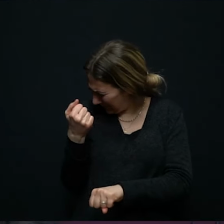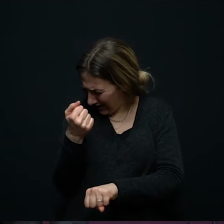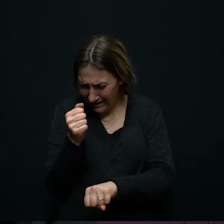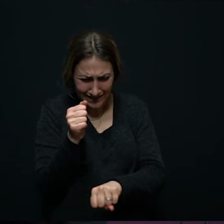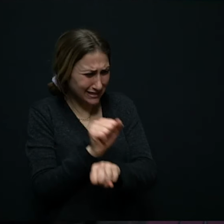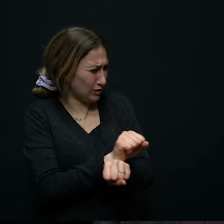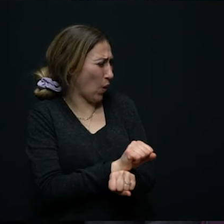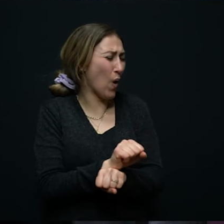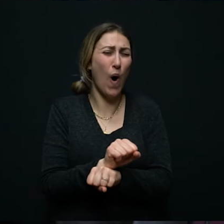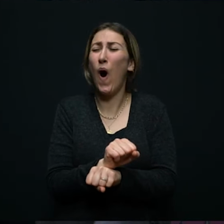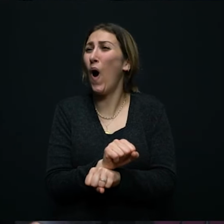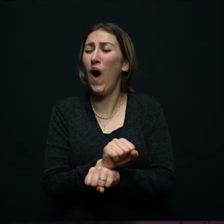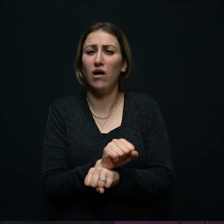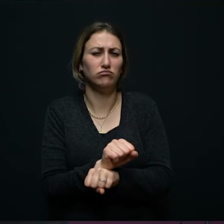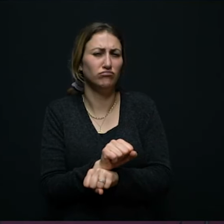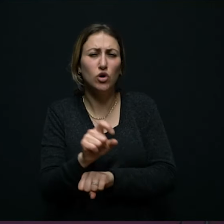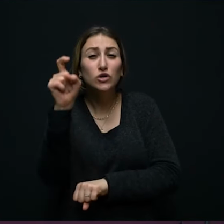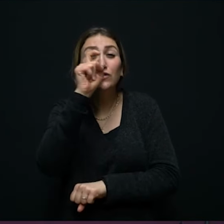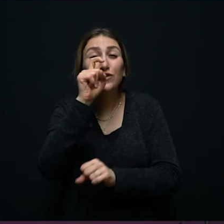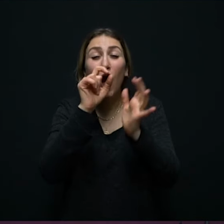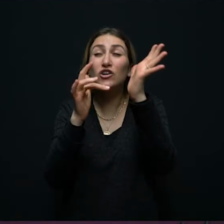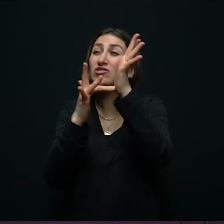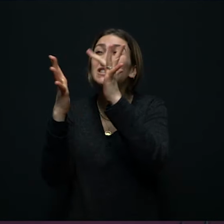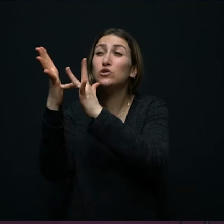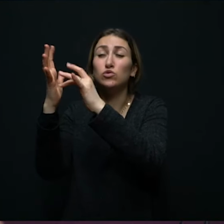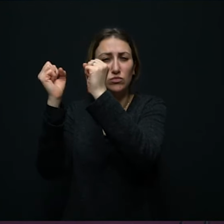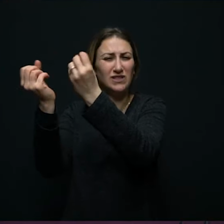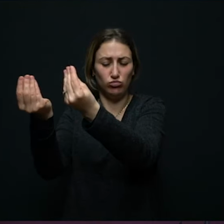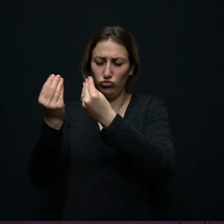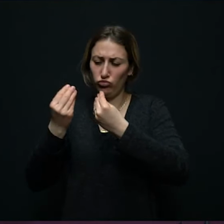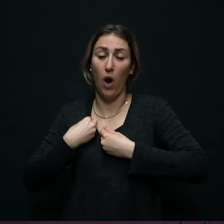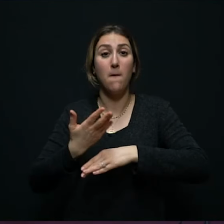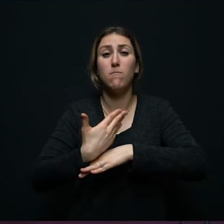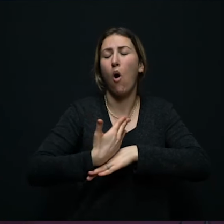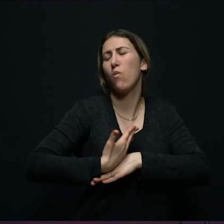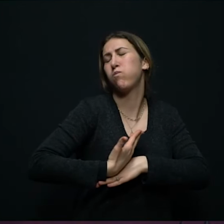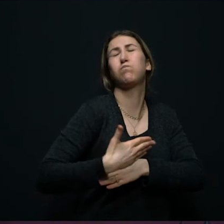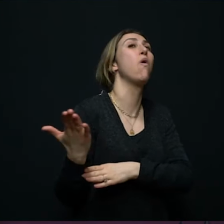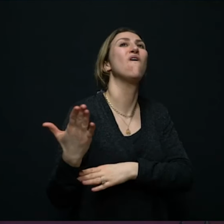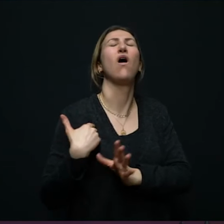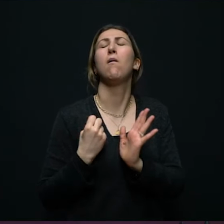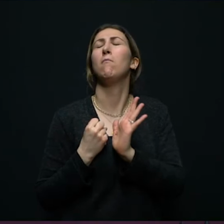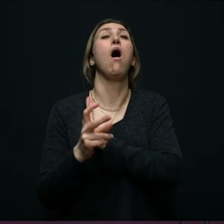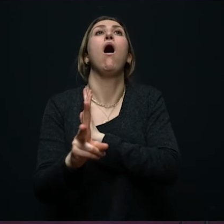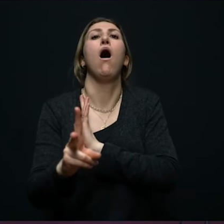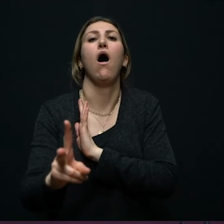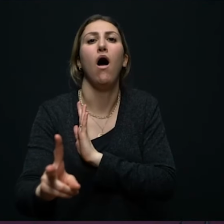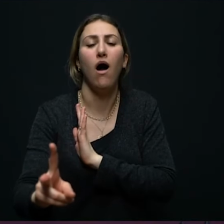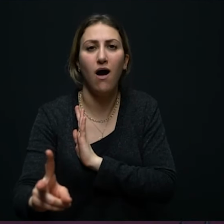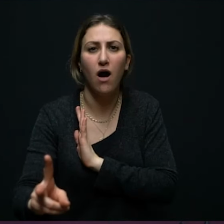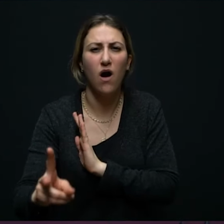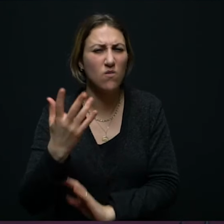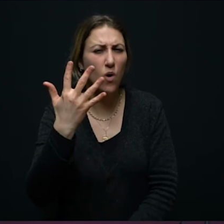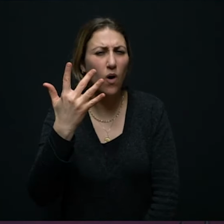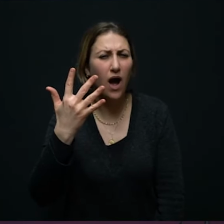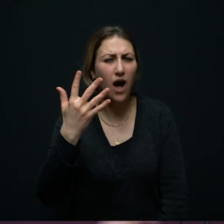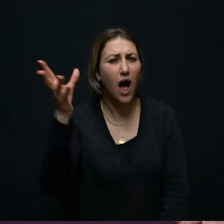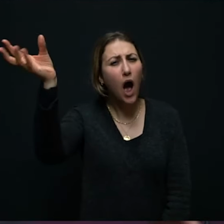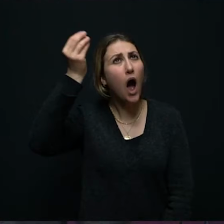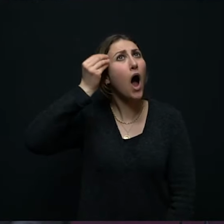était enchaîné gardé par des soldats c'est arrivé à deux reprises un